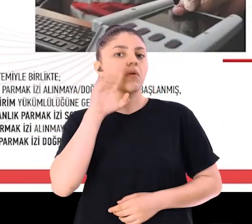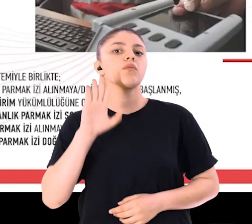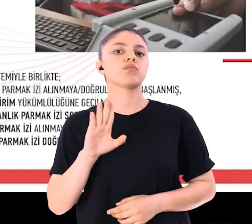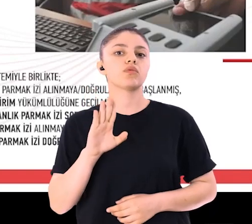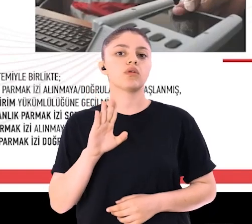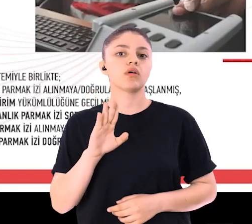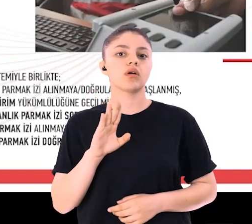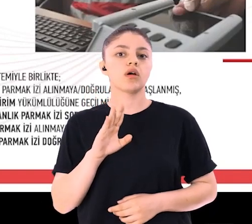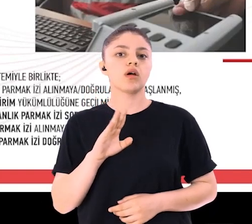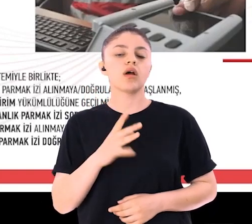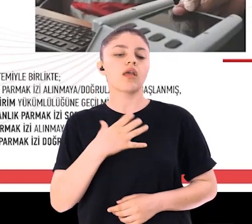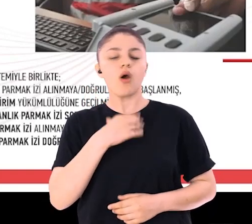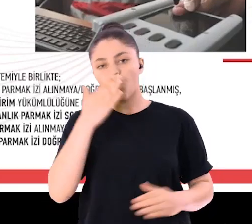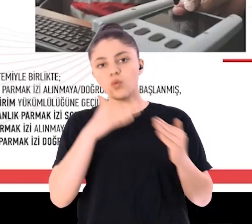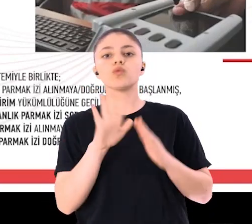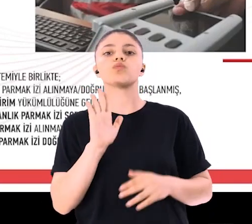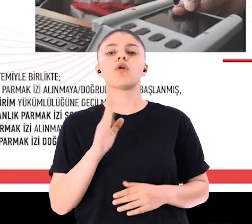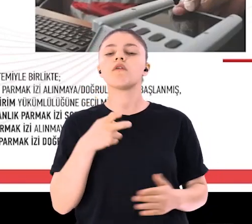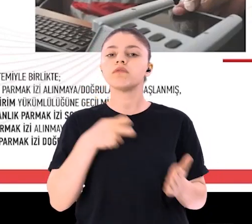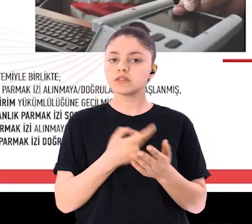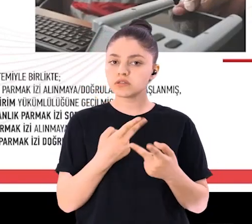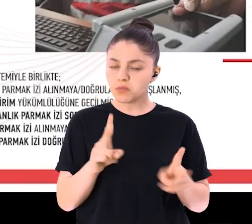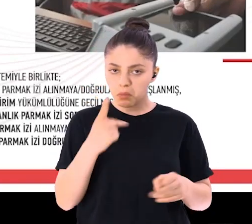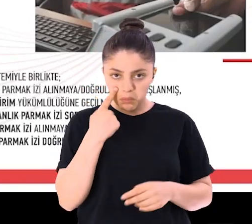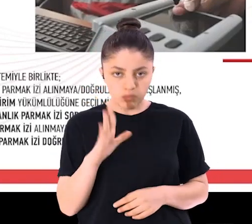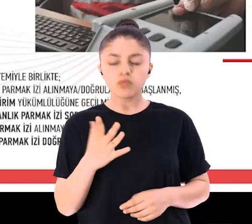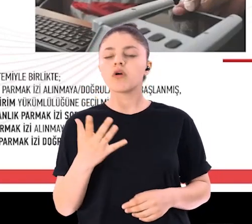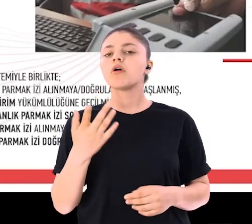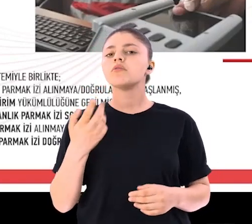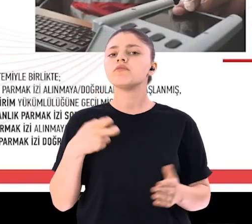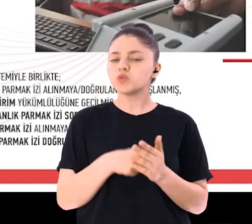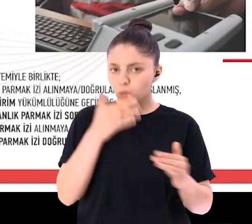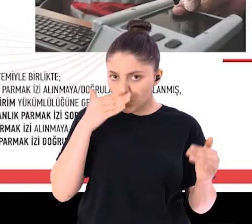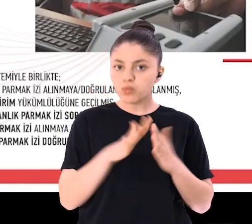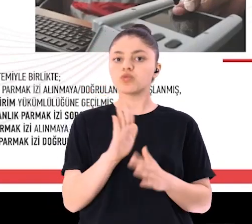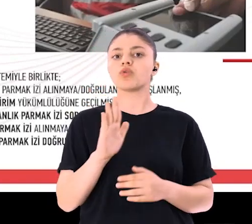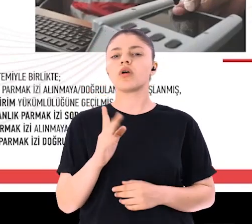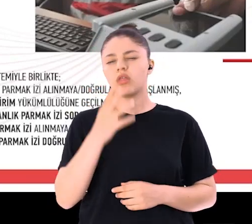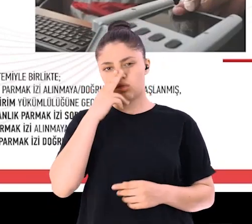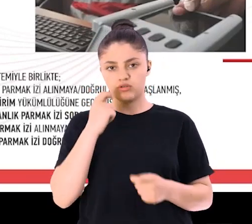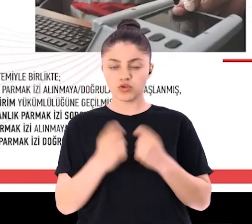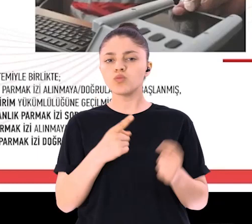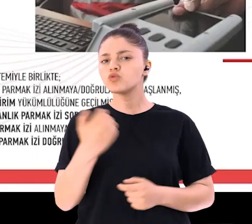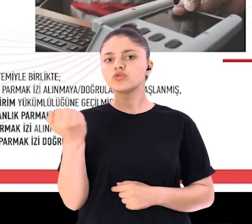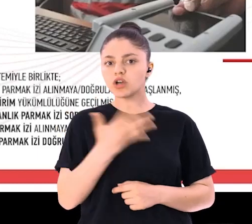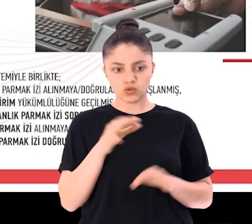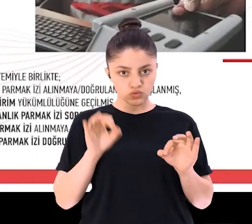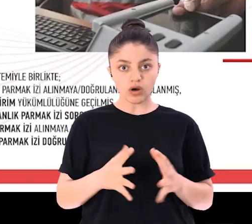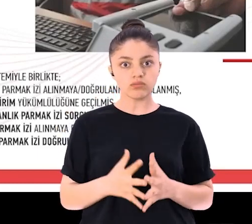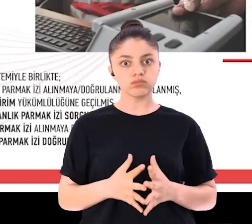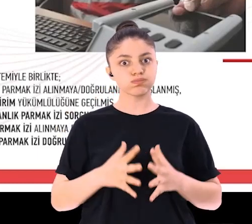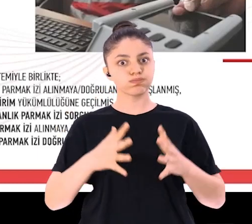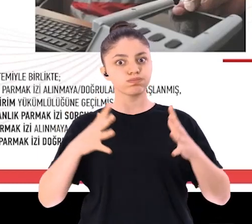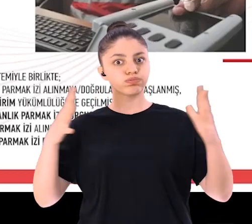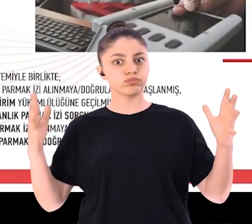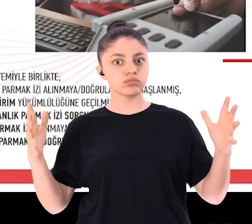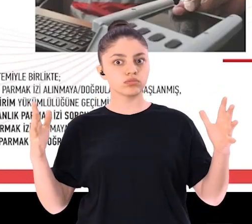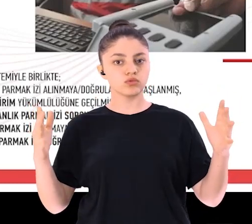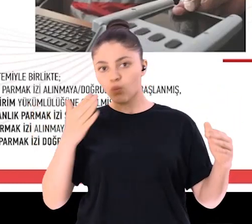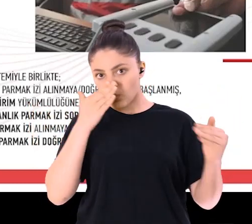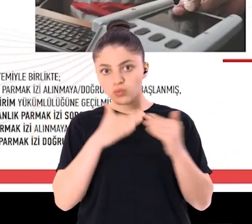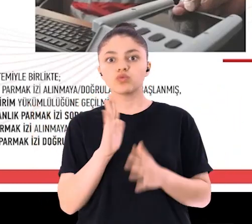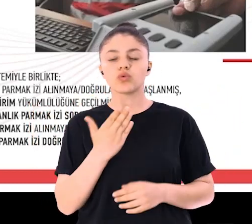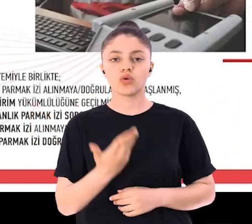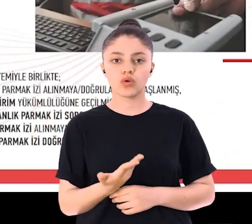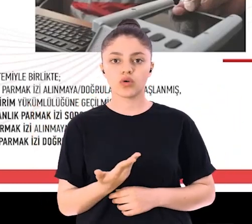ediyor. Vize serbestlisini de ihlal ediyor, vizeyi de ihlal ediyor. Baktık ki bu rakam büyümüş. İhlal eden.